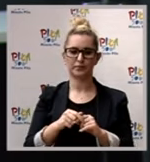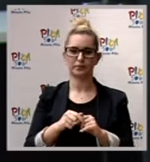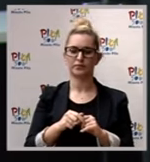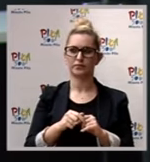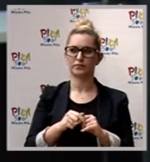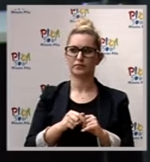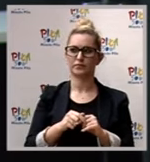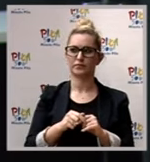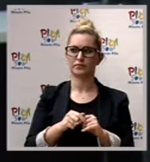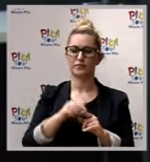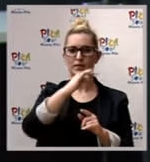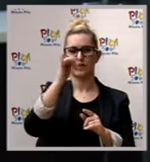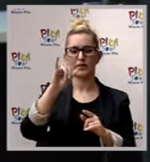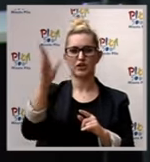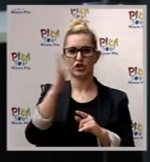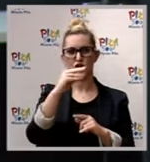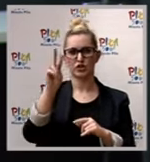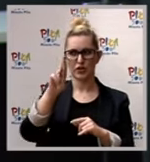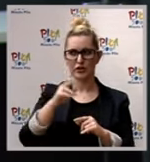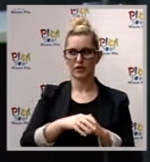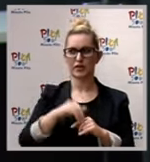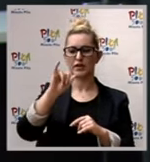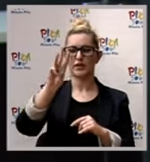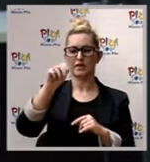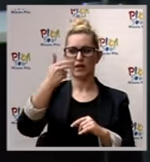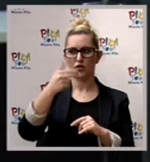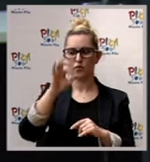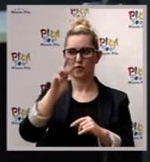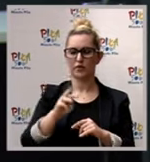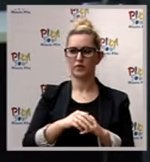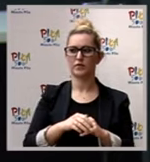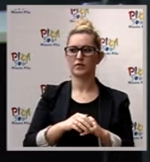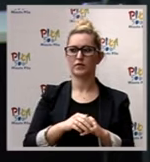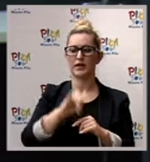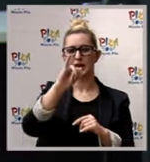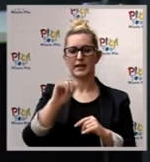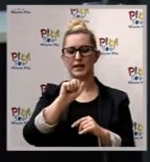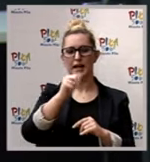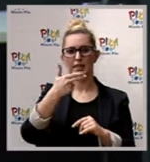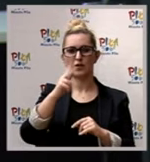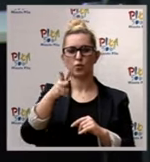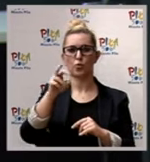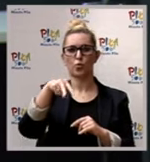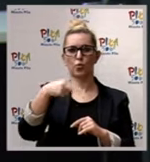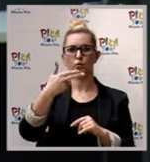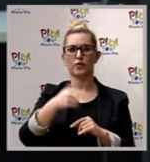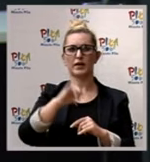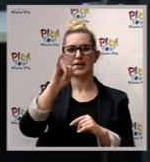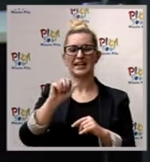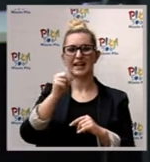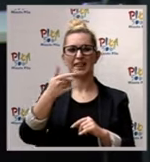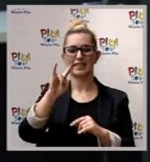Urszula Teresa Fischer, Elżbieta Iwachów, Teresa Jadwiga Jankun, Janina Wanda